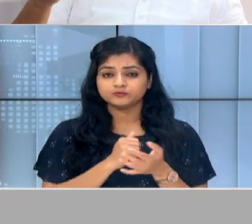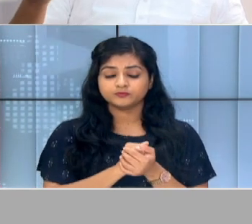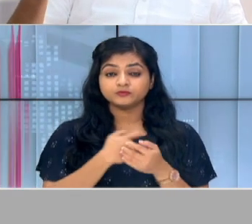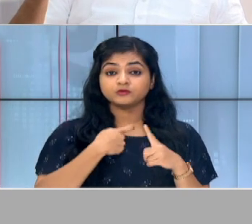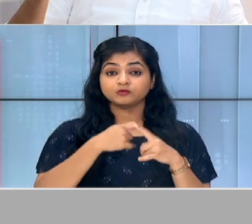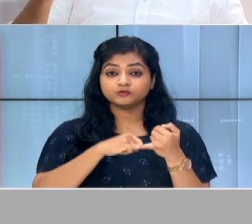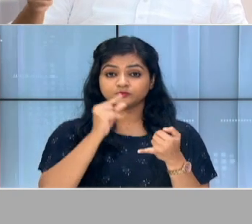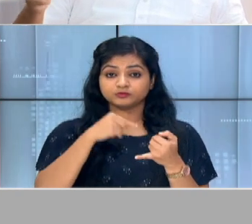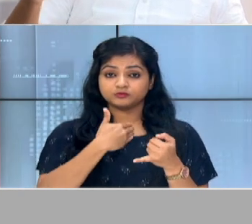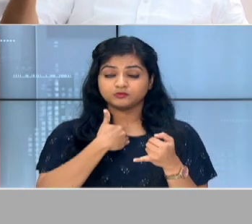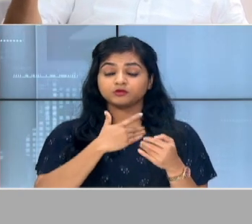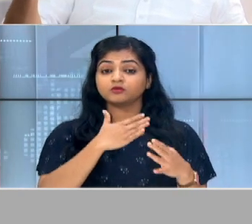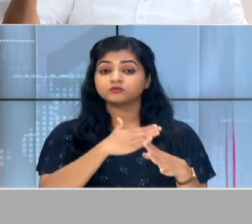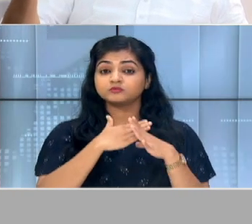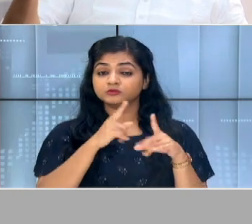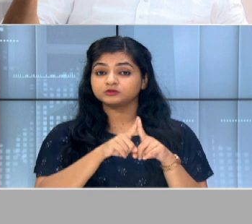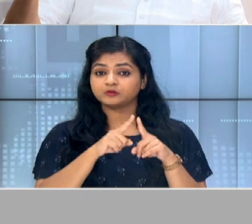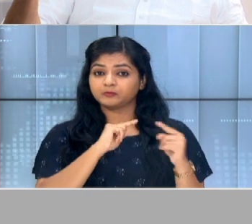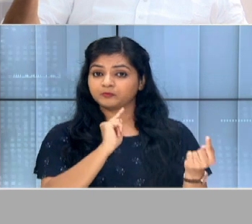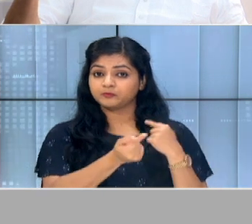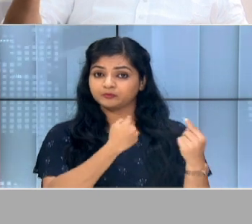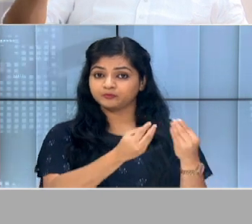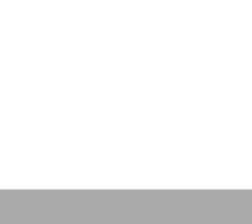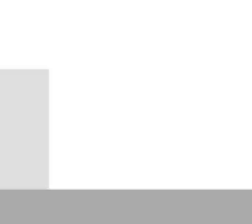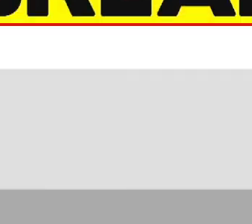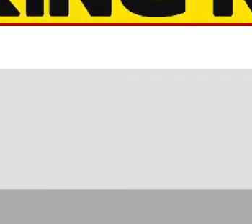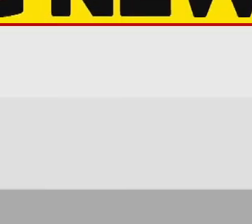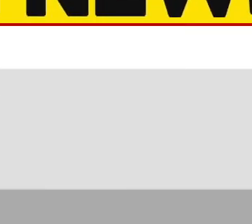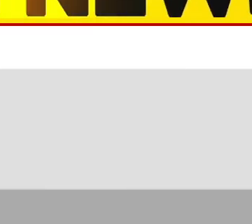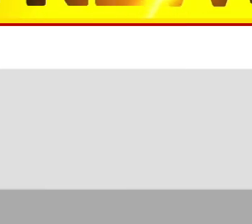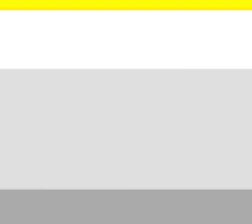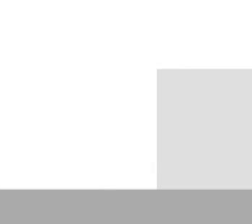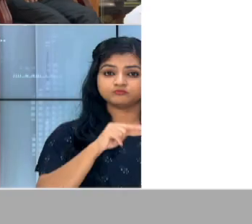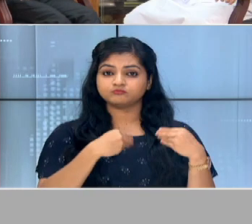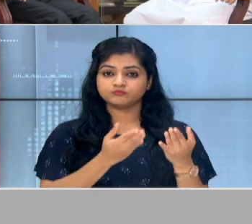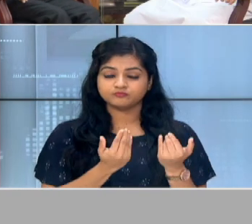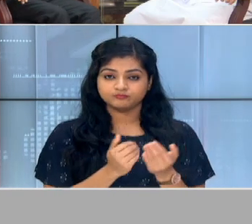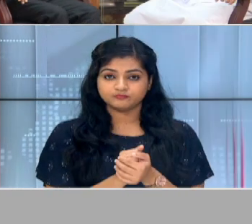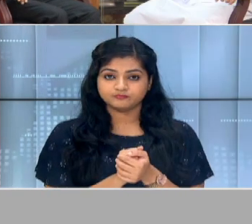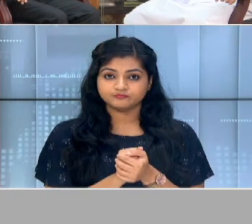എന്തെങ്കിലും ഒരു പരാതി അദ്ദേഹം പറഞ്ഞെങ്കിൽ ഞാൻ അദ്ദേഹത്തിന് കേസ് മാത്രമല്ല അതിനപ്പുറത്തുള്ളത് ഞാൻ കൊടുക്കും. എന്തിനാണ്